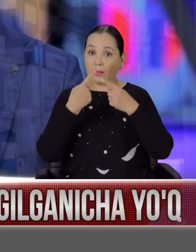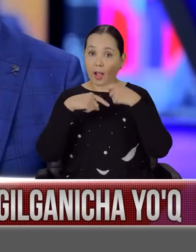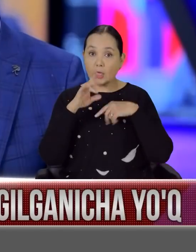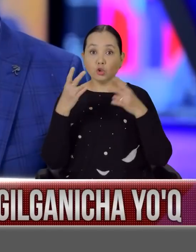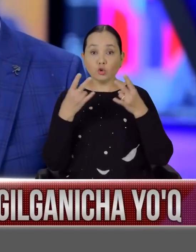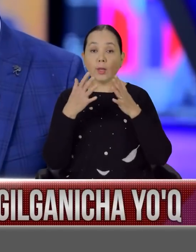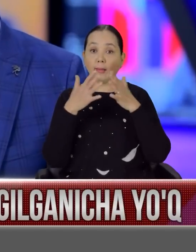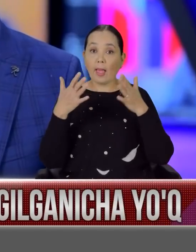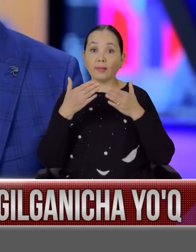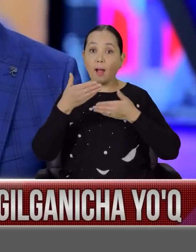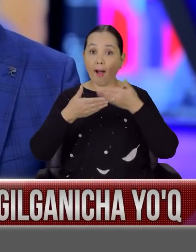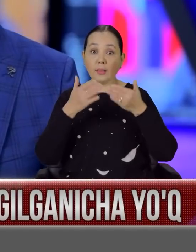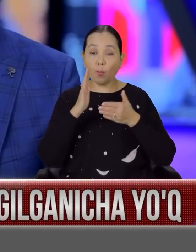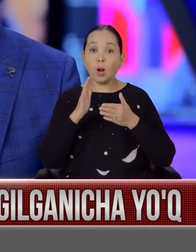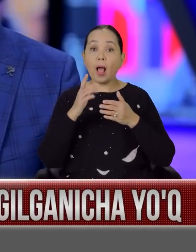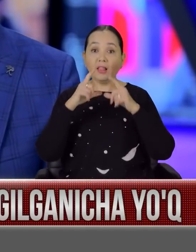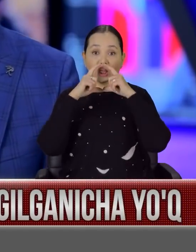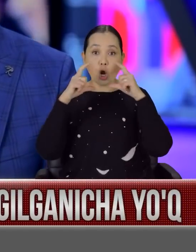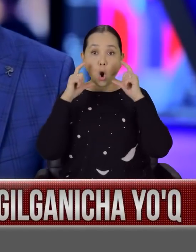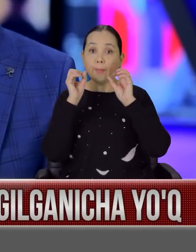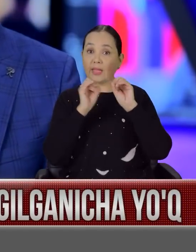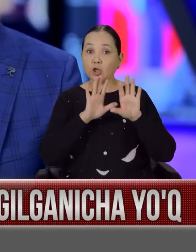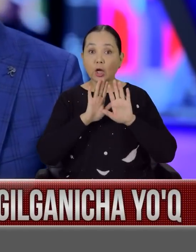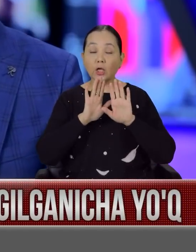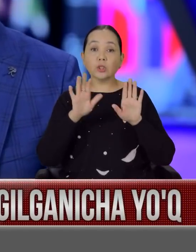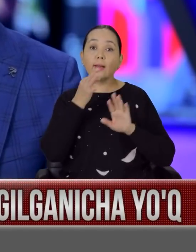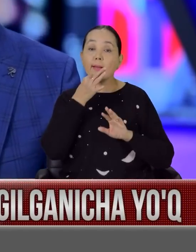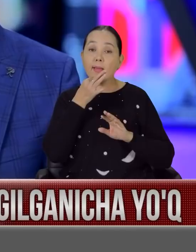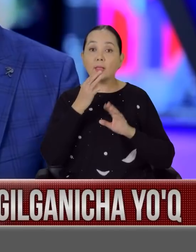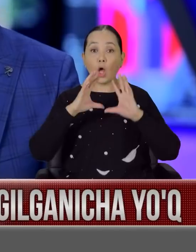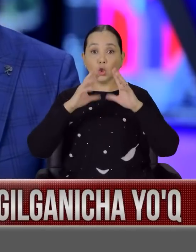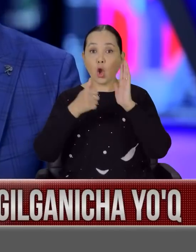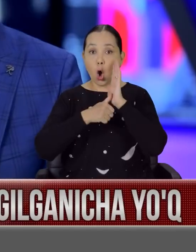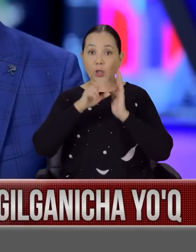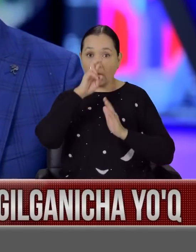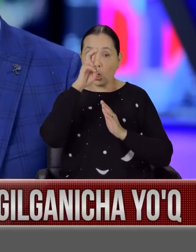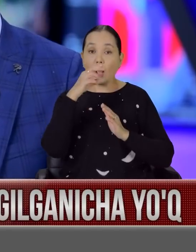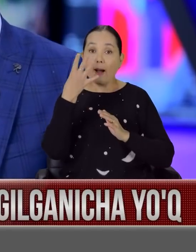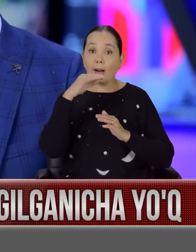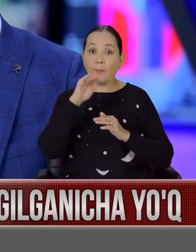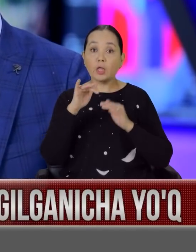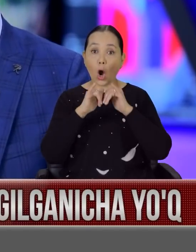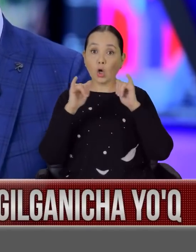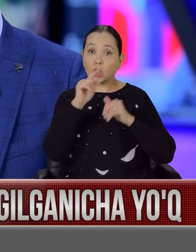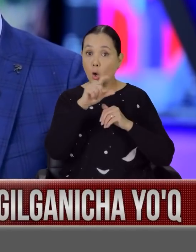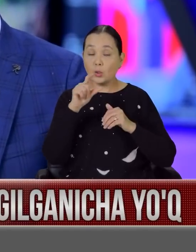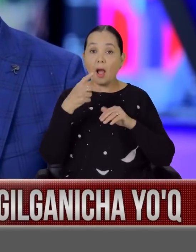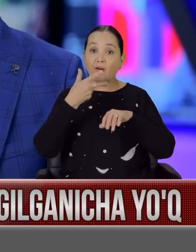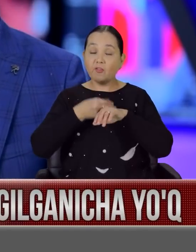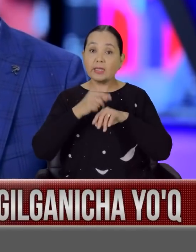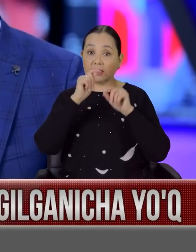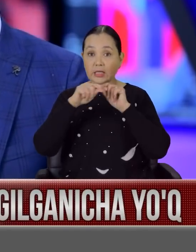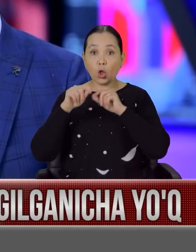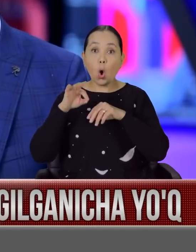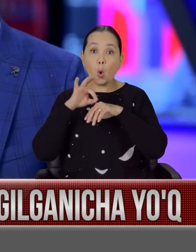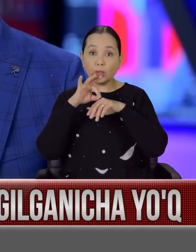qaytish uchun katta qadam bo'ladi, ammo niqoblarni tashlash uchun hali erta. Dunyoning 6 mamlakatidagi 40 mingdan ortiq odam vaksinani